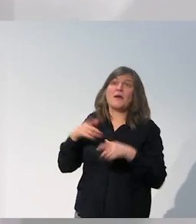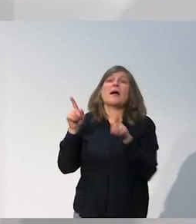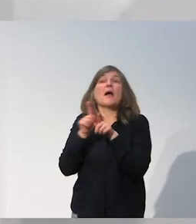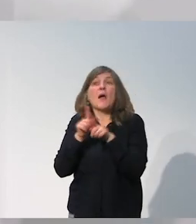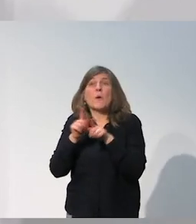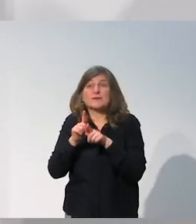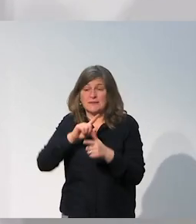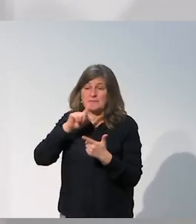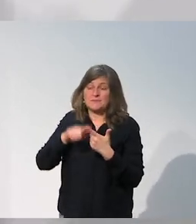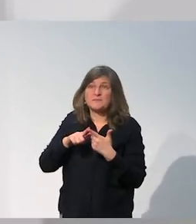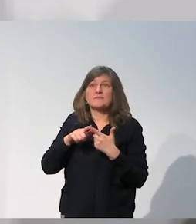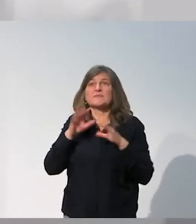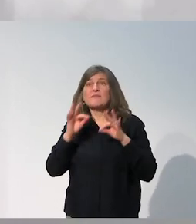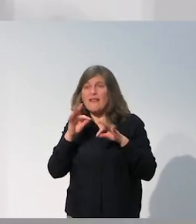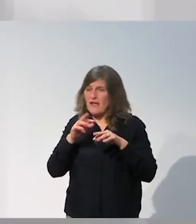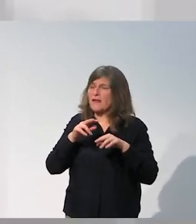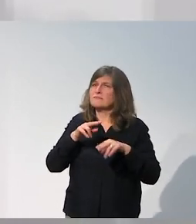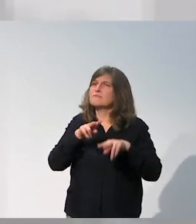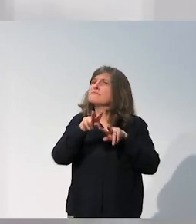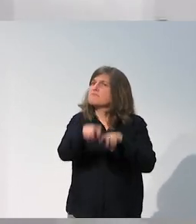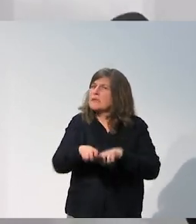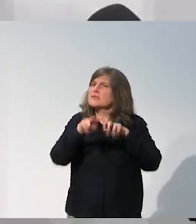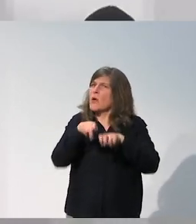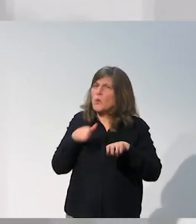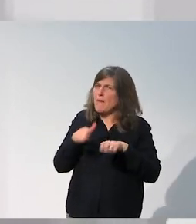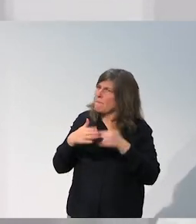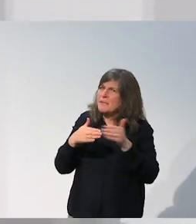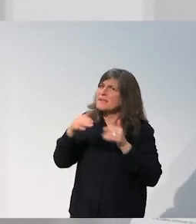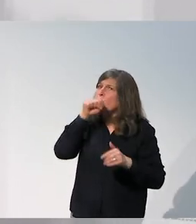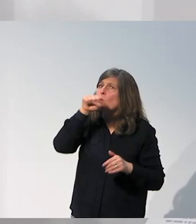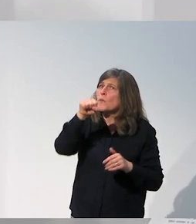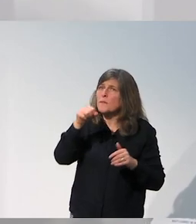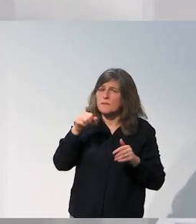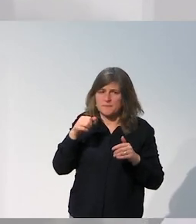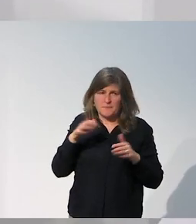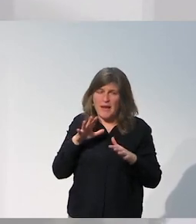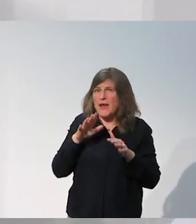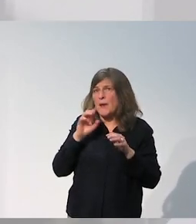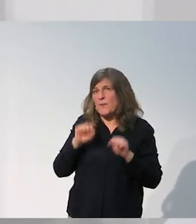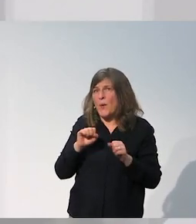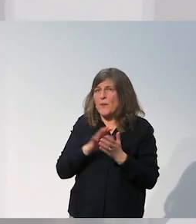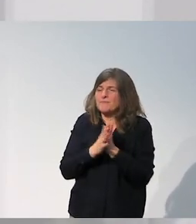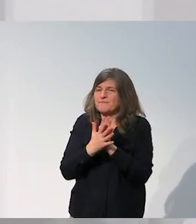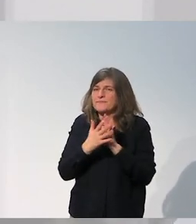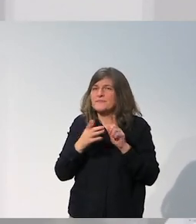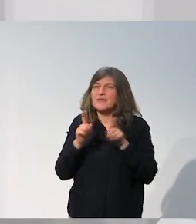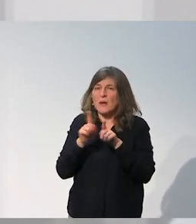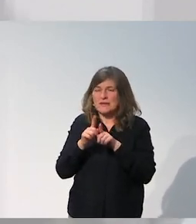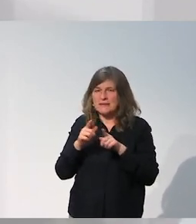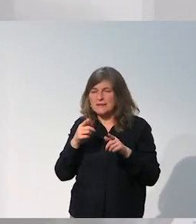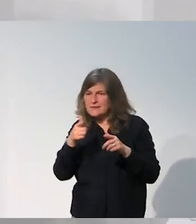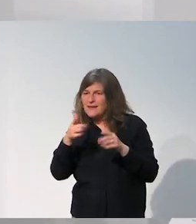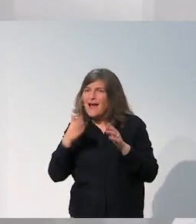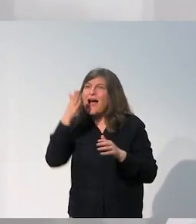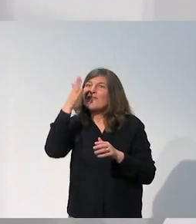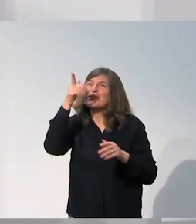son devenir de paysan, et il aime son métier de paysan. Hein. Et enfin, le devenir scolaire de ses filles lui est indéchiffrable. Il